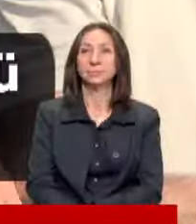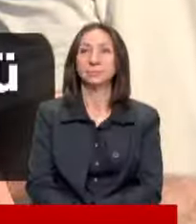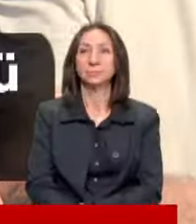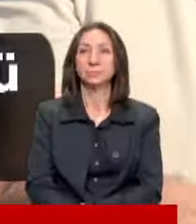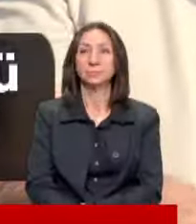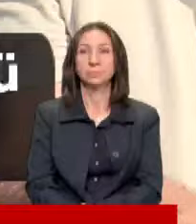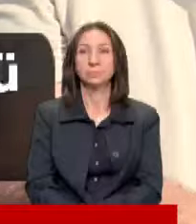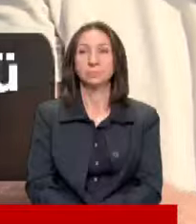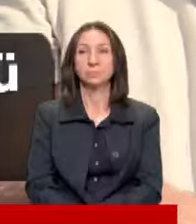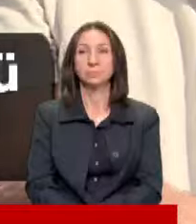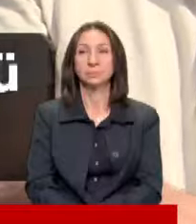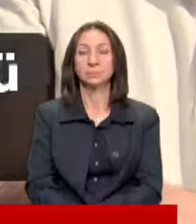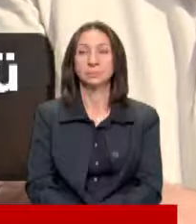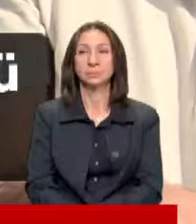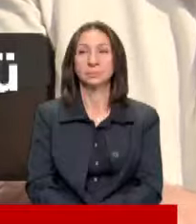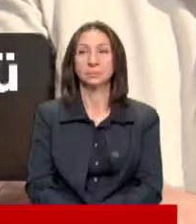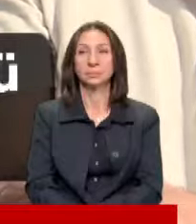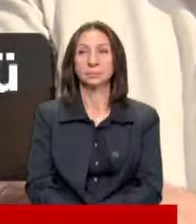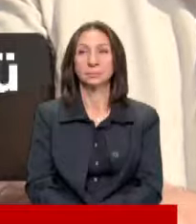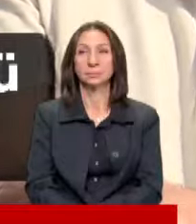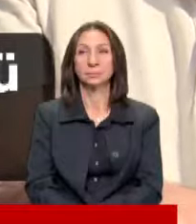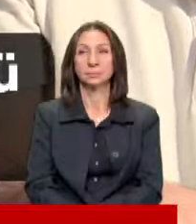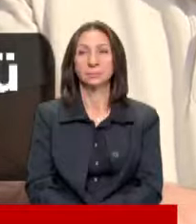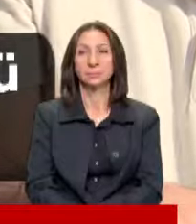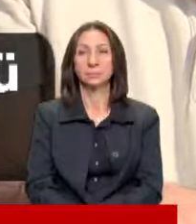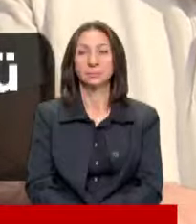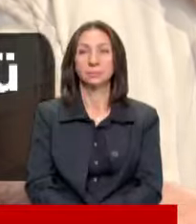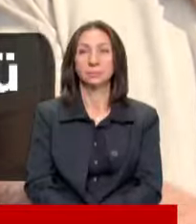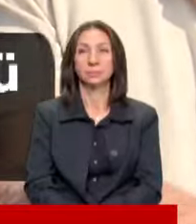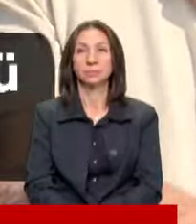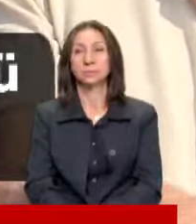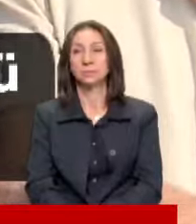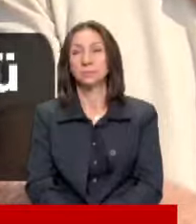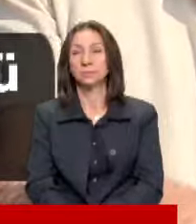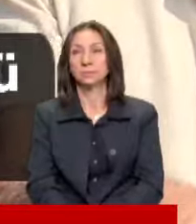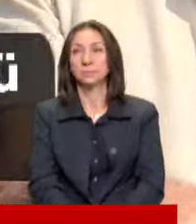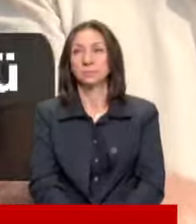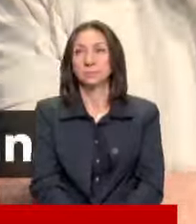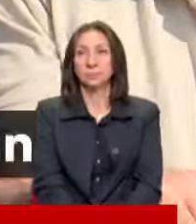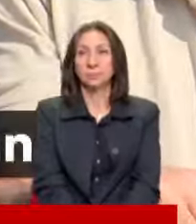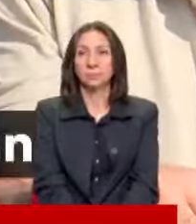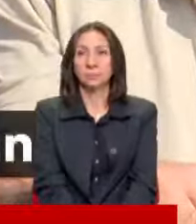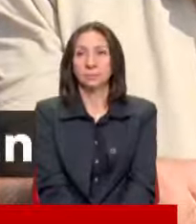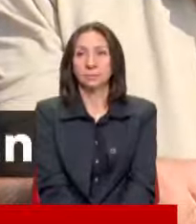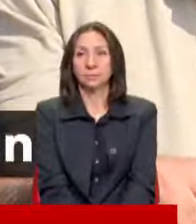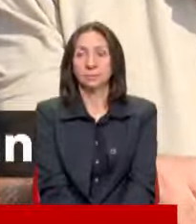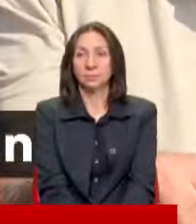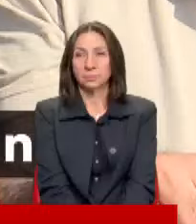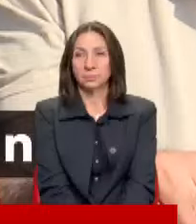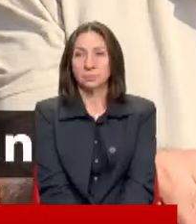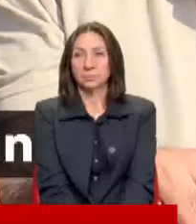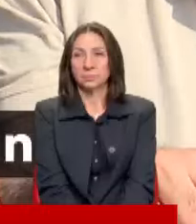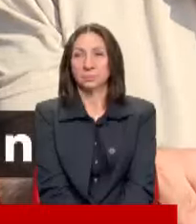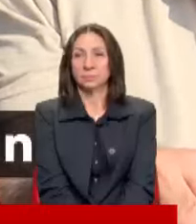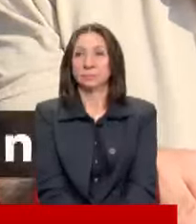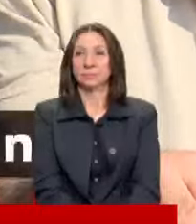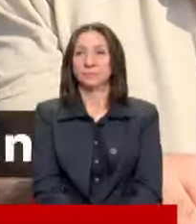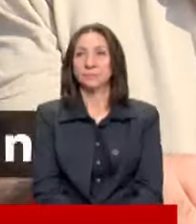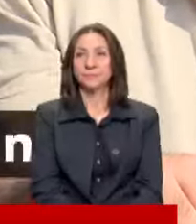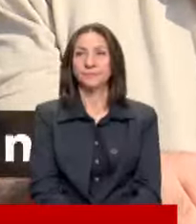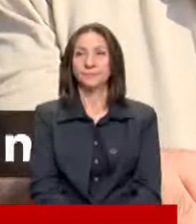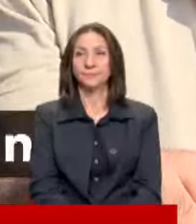73 yaşındayım İstanbul trafiğinde servis şoförlüğü yapılıyor çalışmasam geçinemiyorum Sabah 6'da çıkıyorsun Akşam